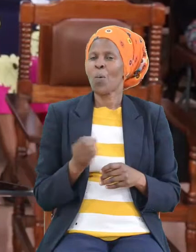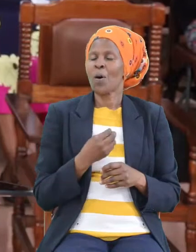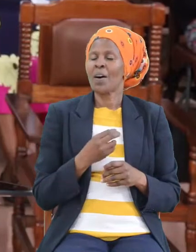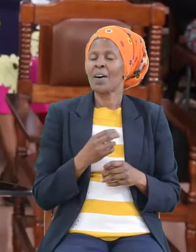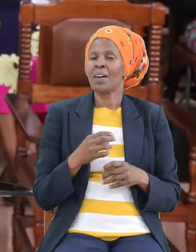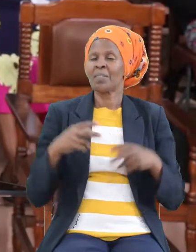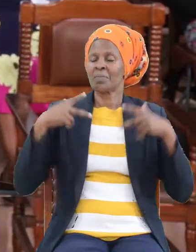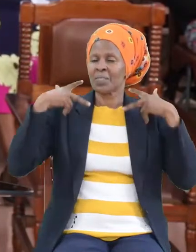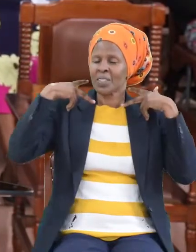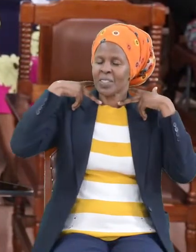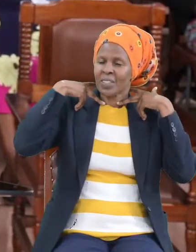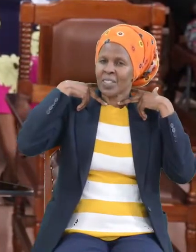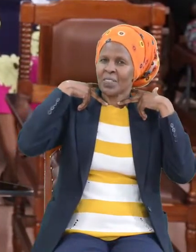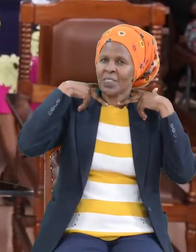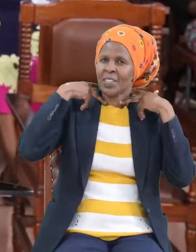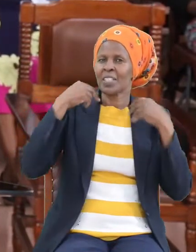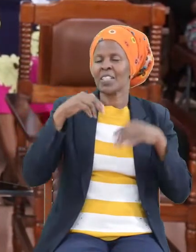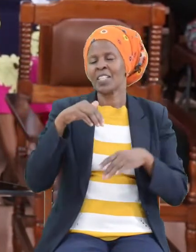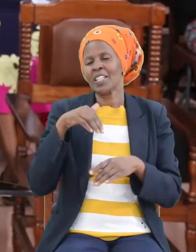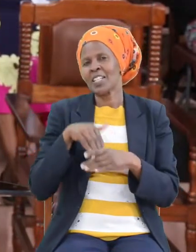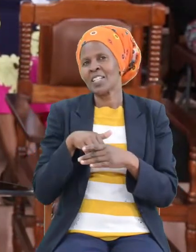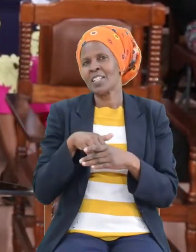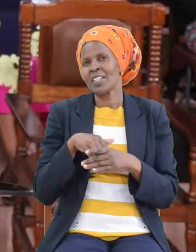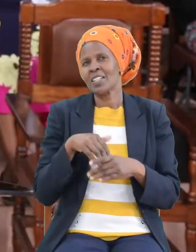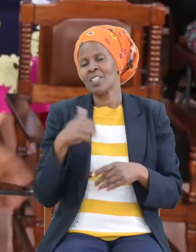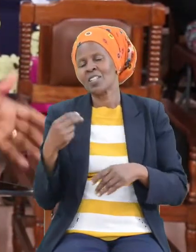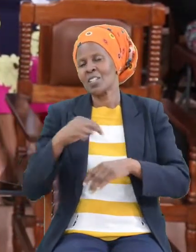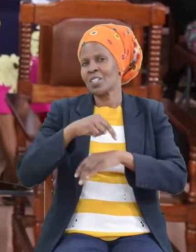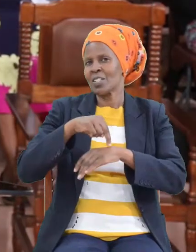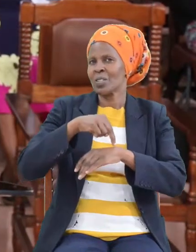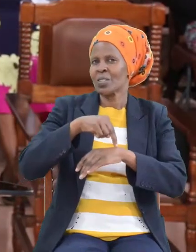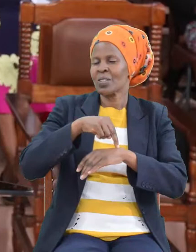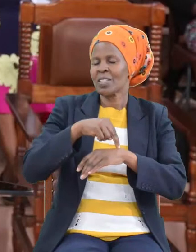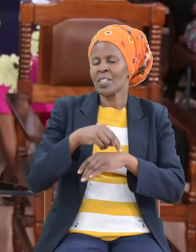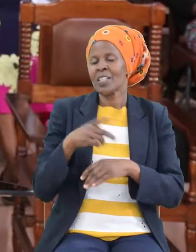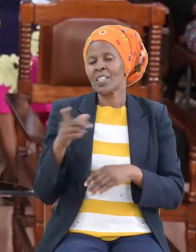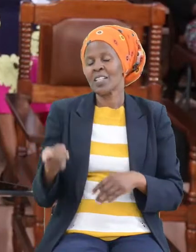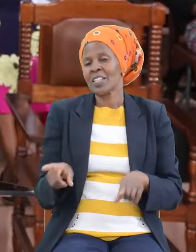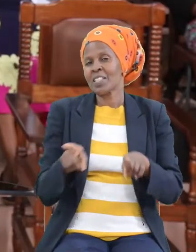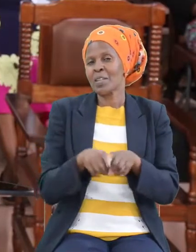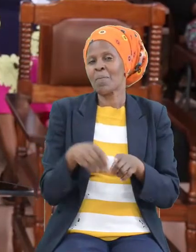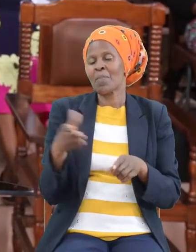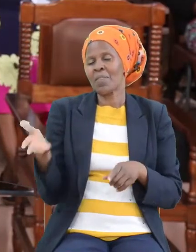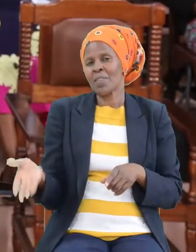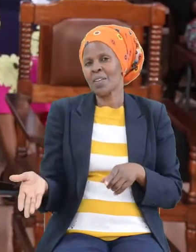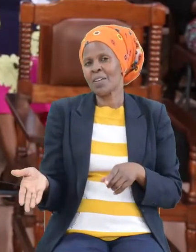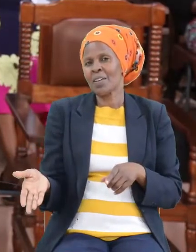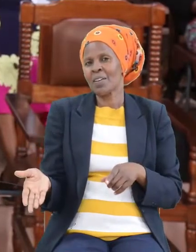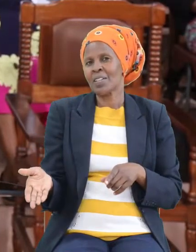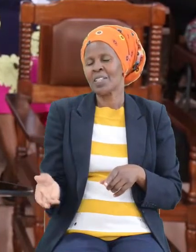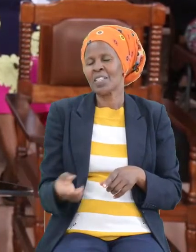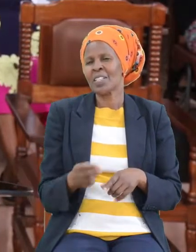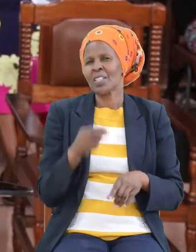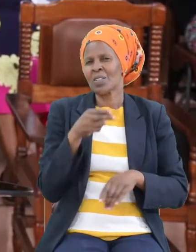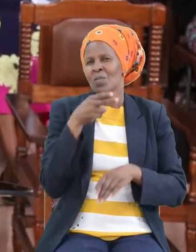wametekwa na wakapelekwa katika inchi ya Babiloni. Na hata yeye alikuwa huko, sasa hao ndiye alikuwa